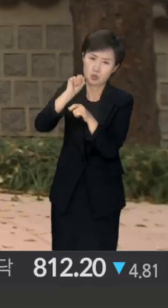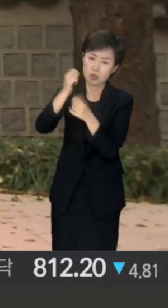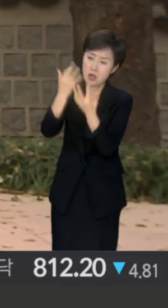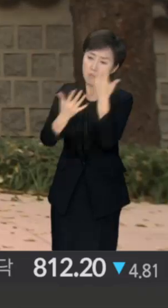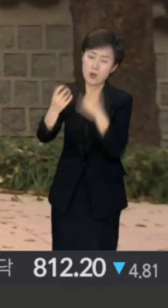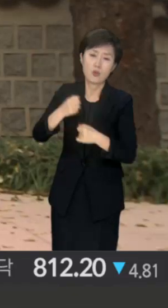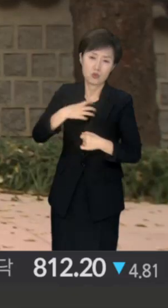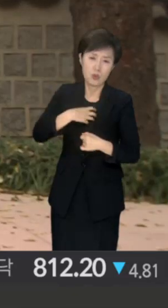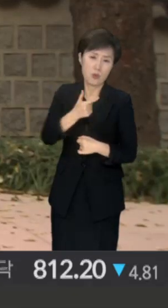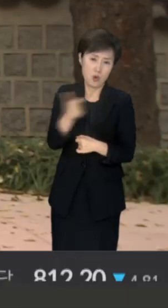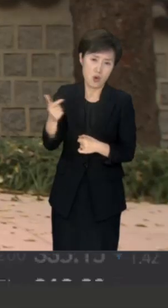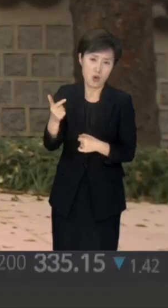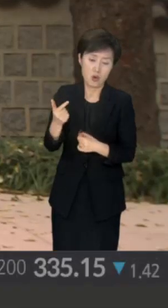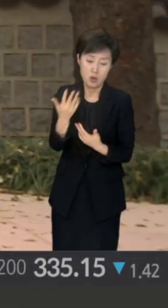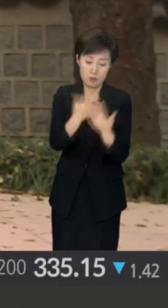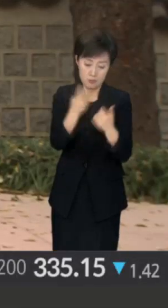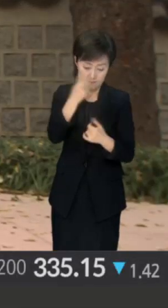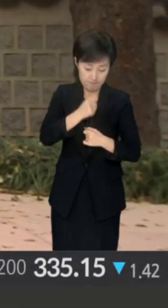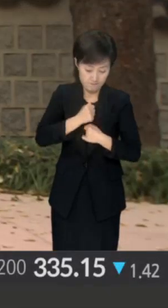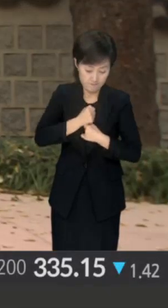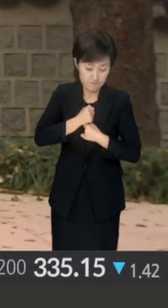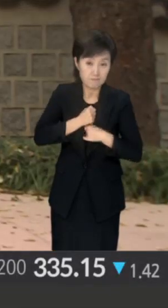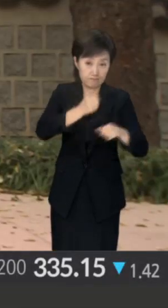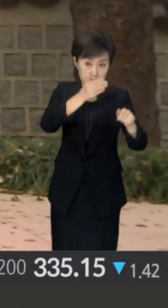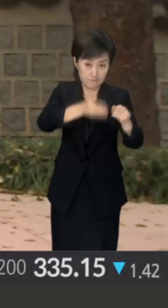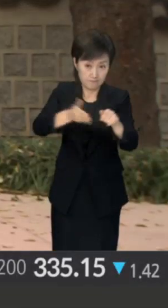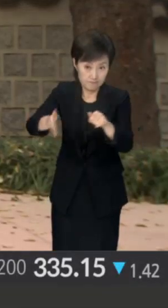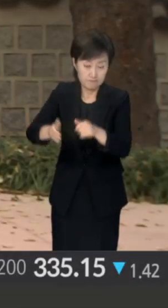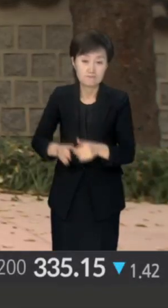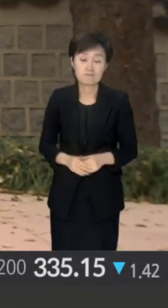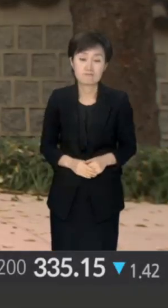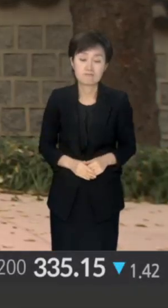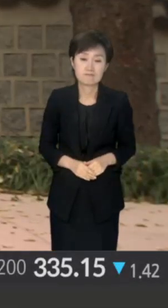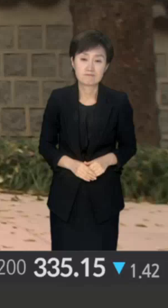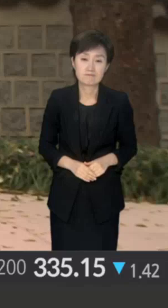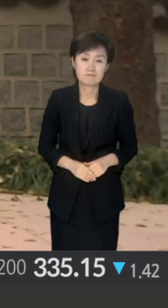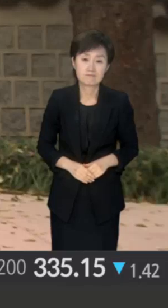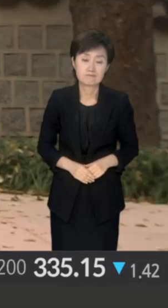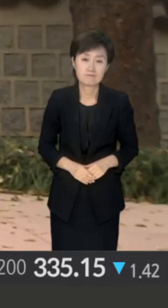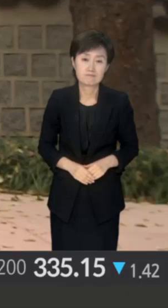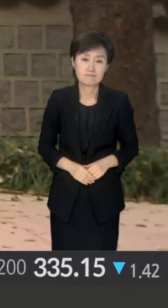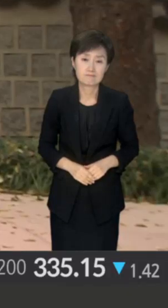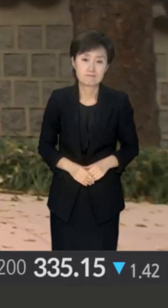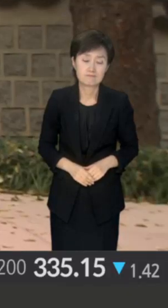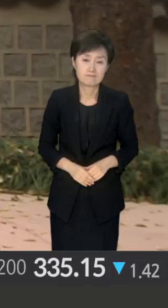위험이 커지고 있는 만큼 불씨 관리 철저히 해주시기 바랍니다. 지금까지 날씨 전해드렸습니다.